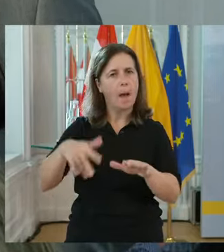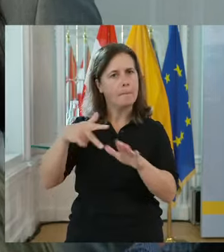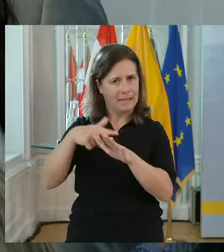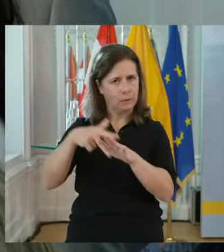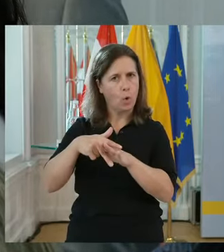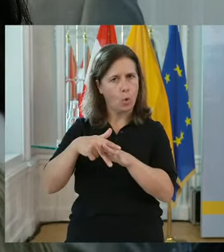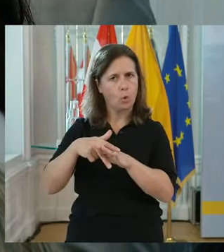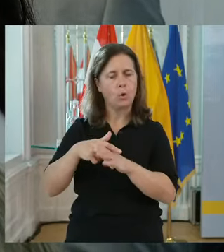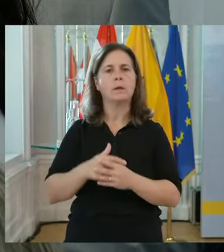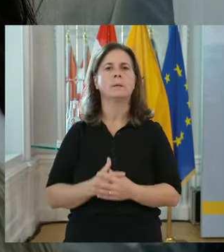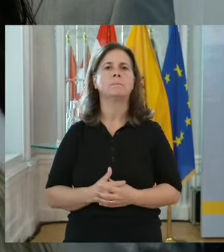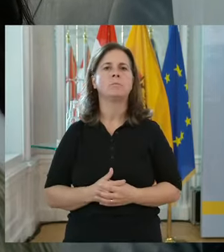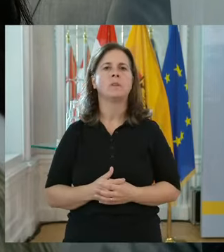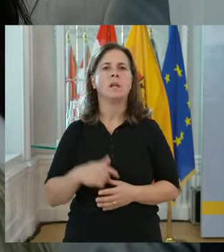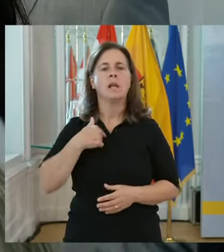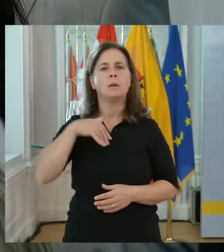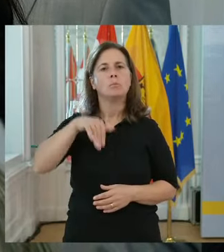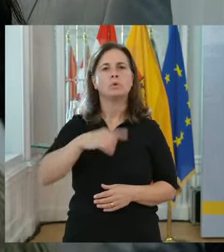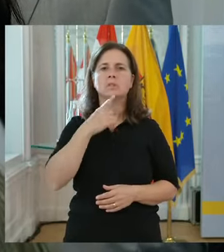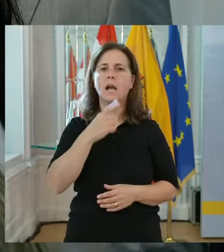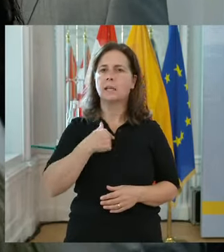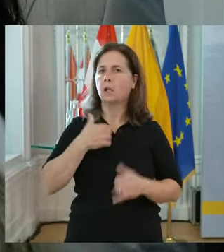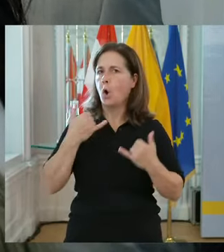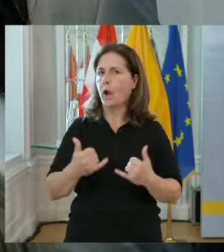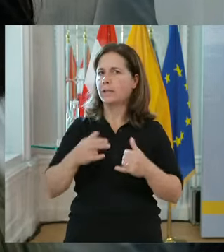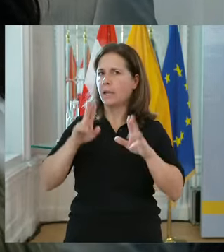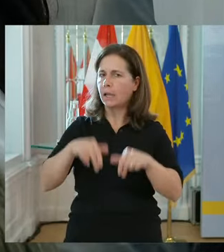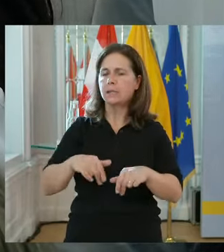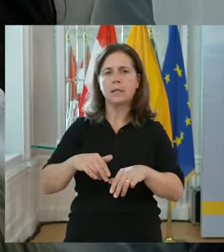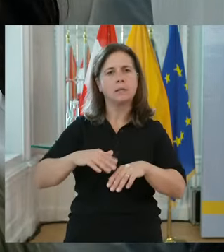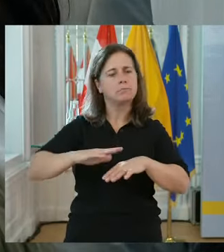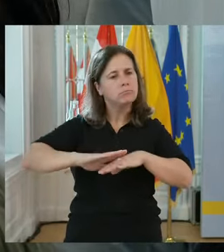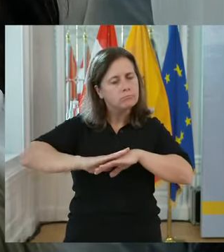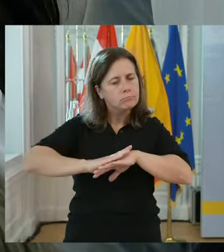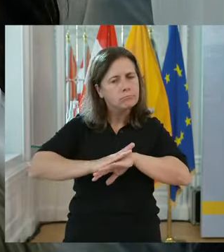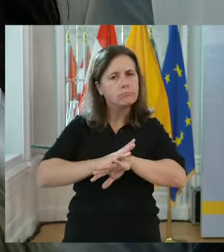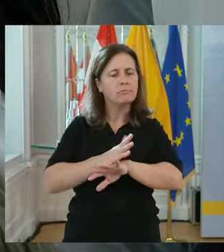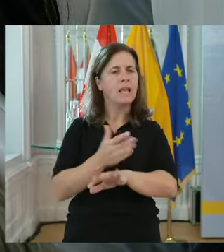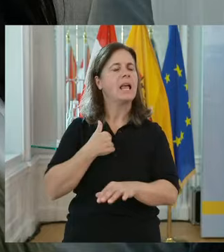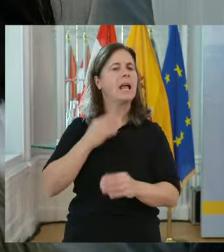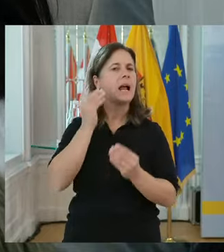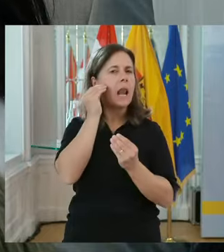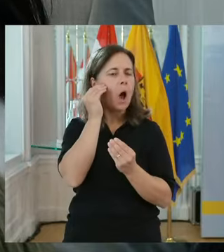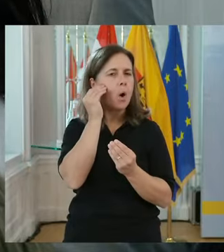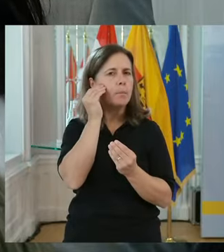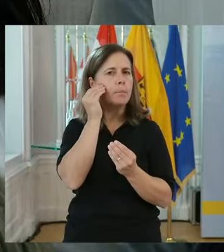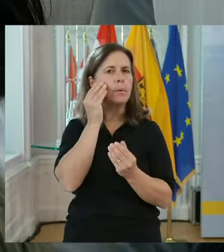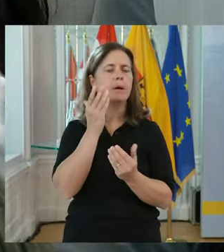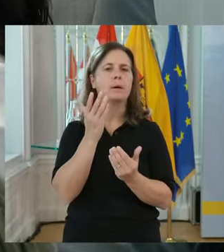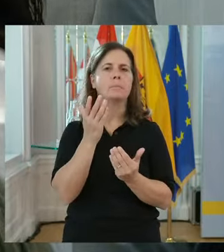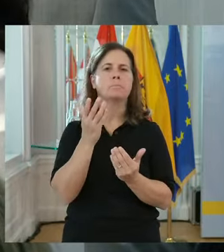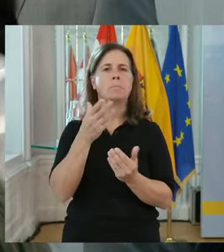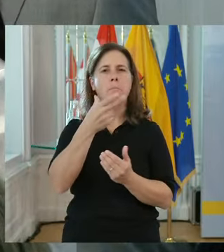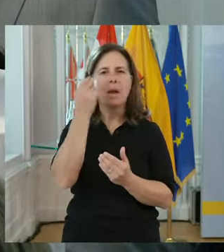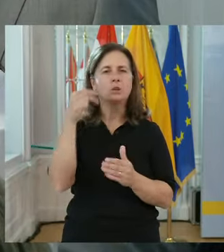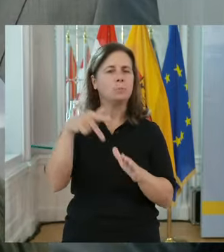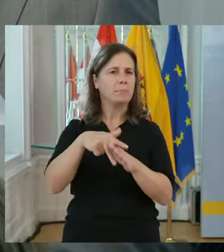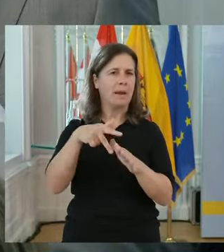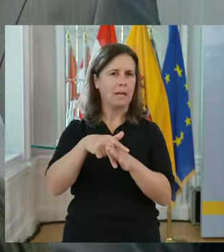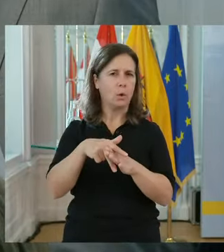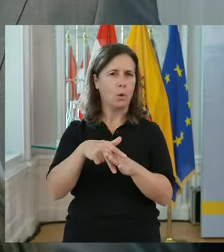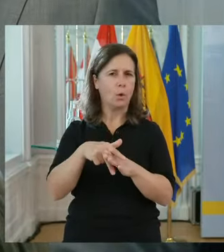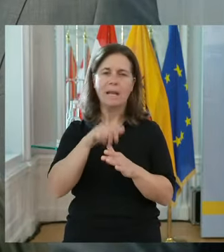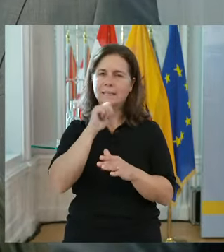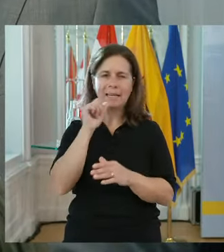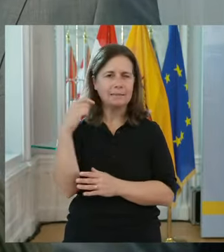ist, muss ich sagen, war ich heute richtig gehend gerührt, weil ich einfach glaube, dass wirklich Menschen mit Behinderungen